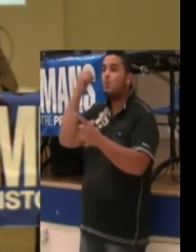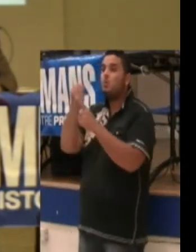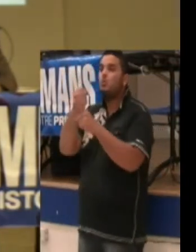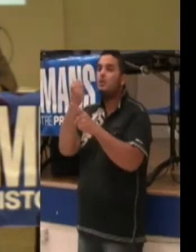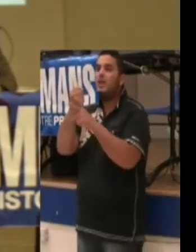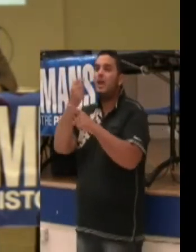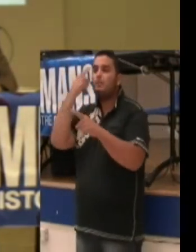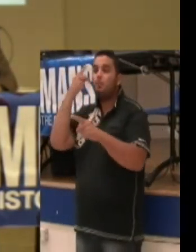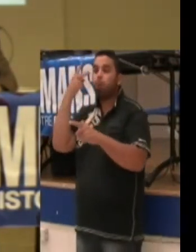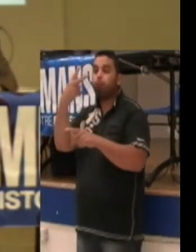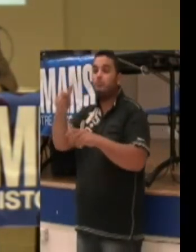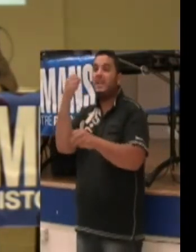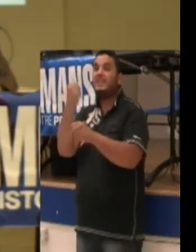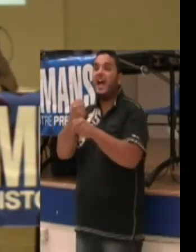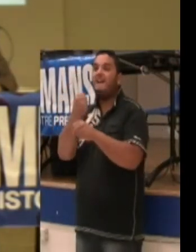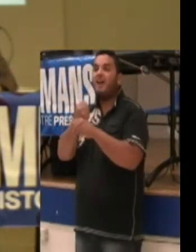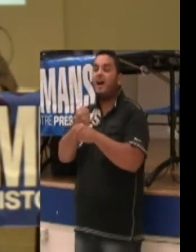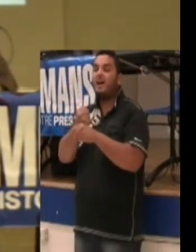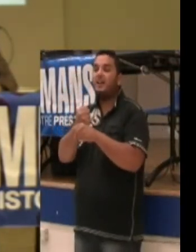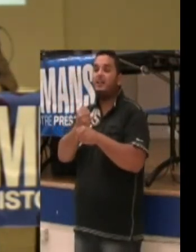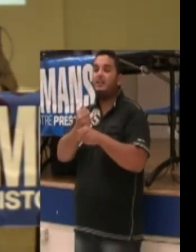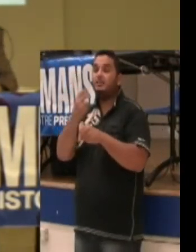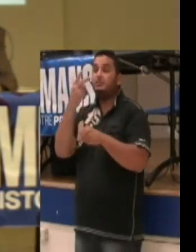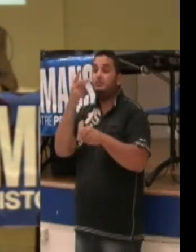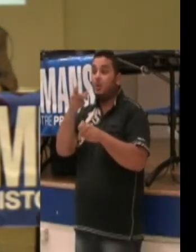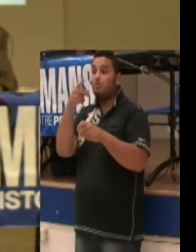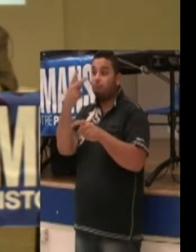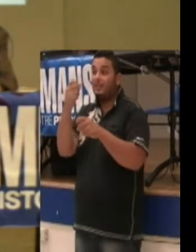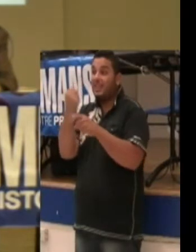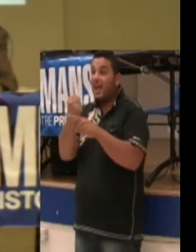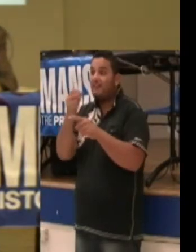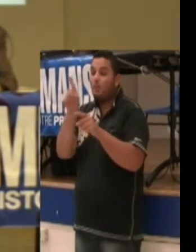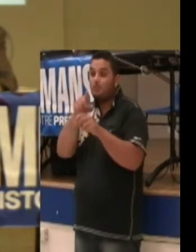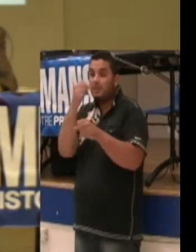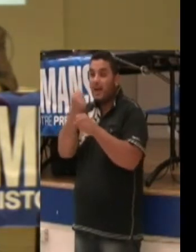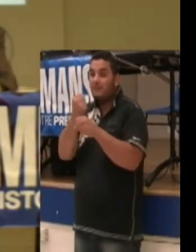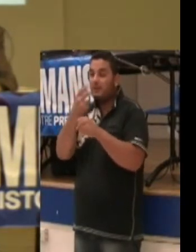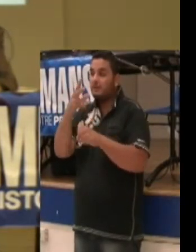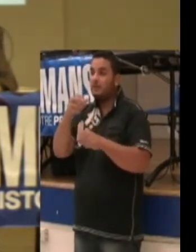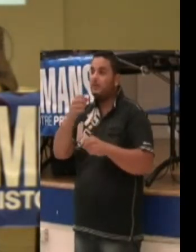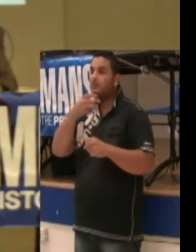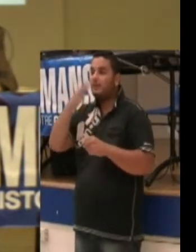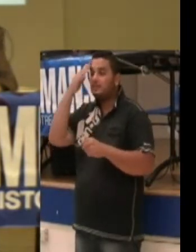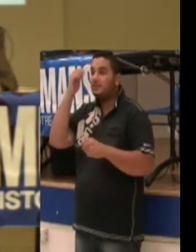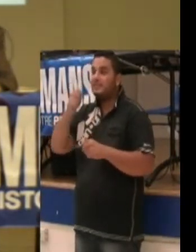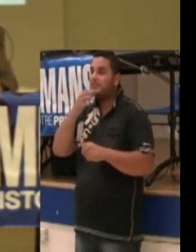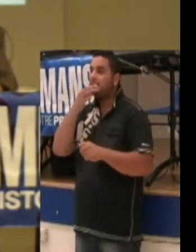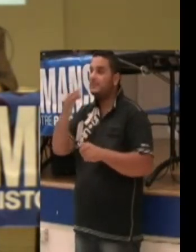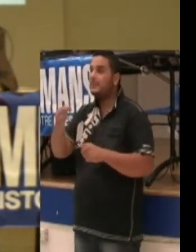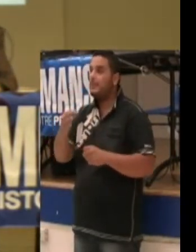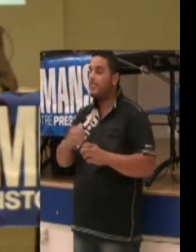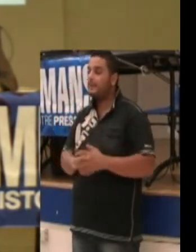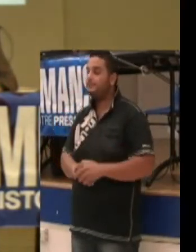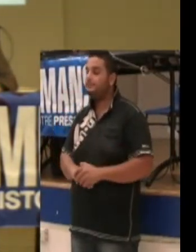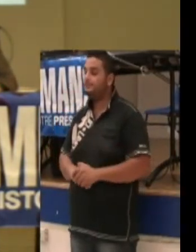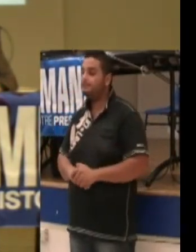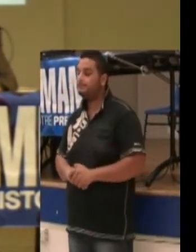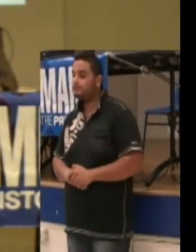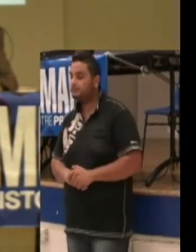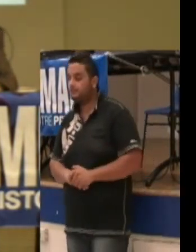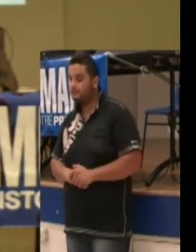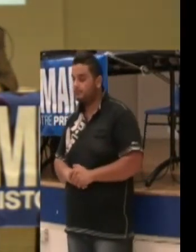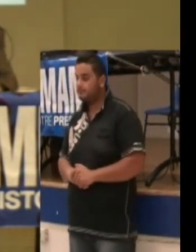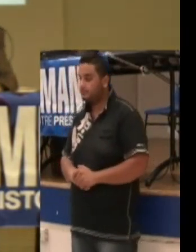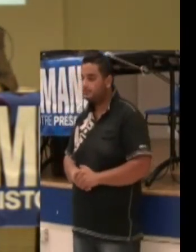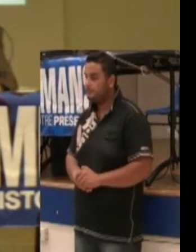travail, dans tes œuvres. Le prophète sallallahu alayhi wa sallam, il dit, je vais vous le dire en français pour abréger, Abu Huraira, il dit, est-ce que vous voulez que je vous